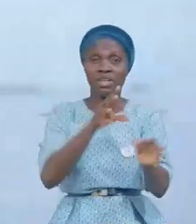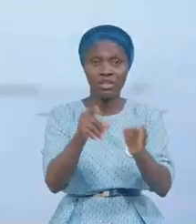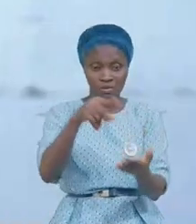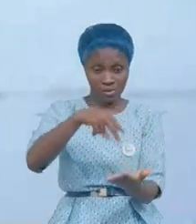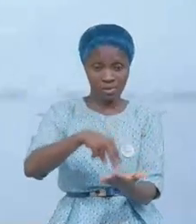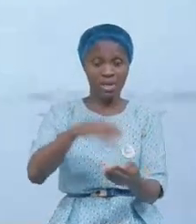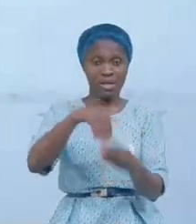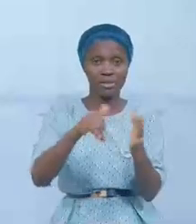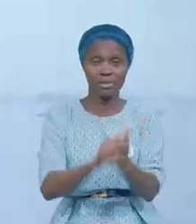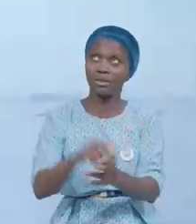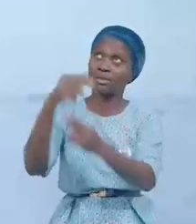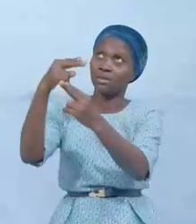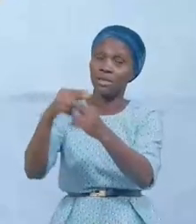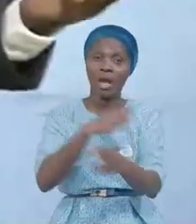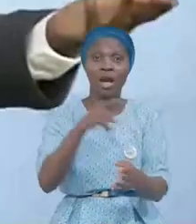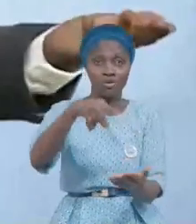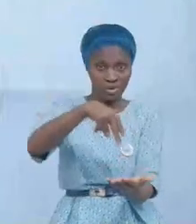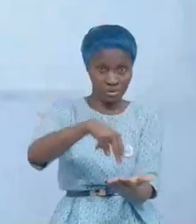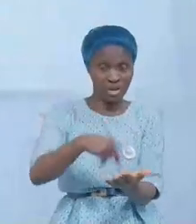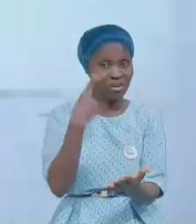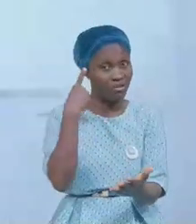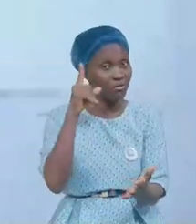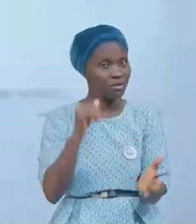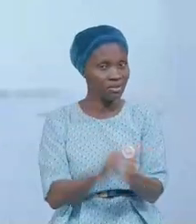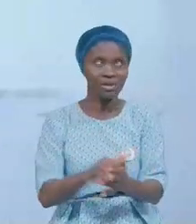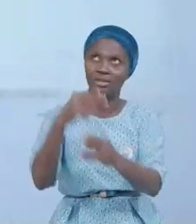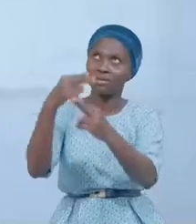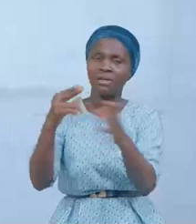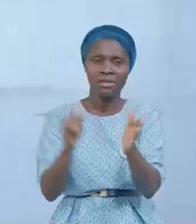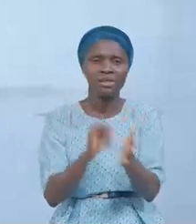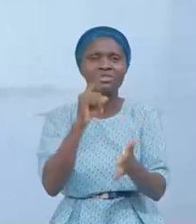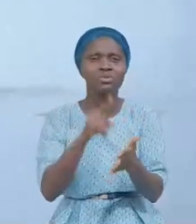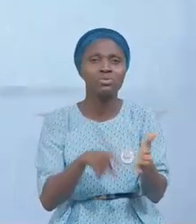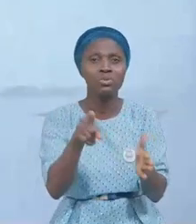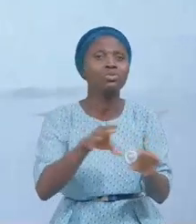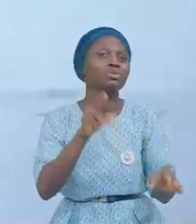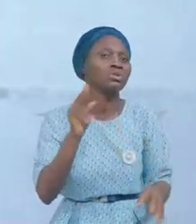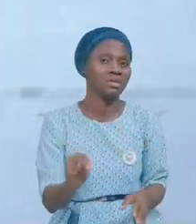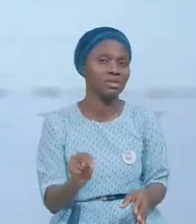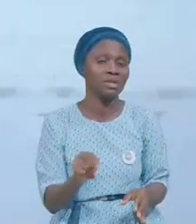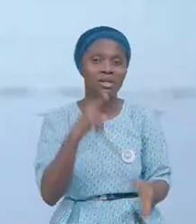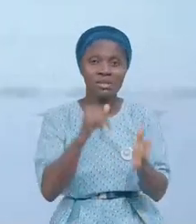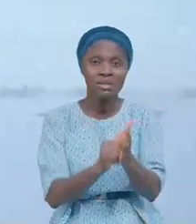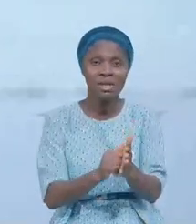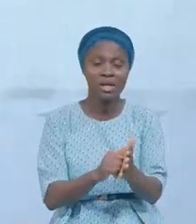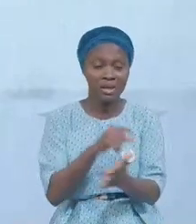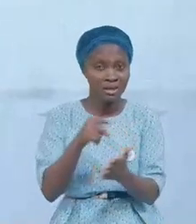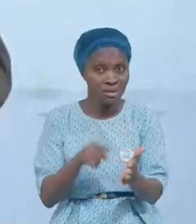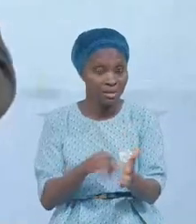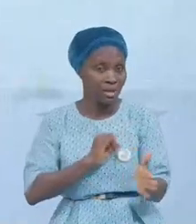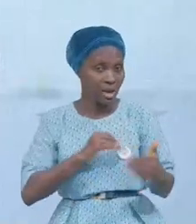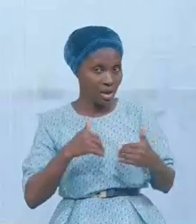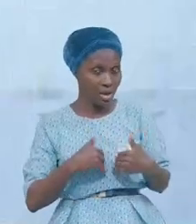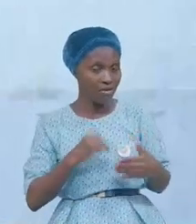si tu tiens pour ce nom-là, c'est ce dont tu as besoin. Il dit, mais ce que j'ai, je te le donne.